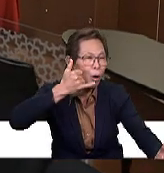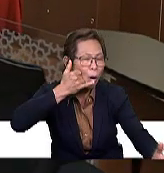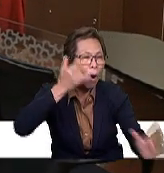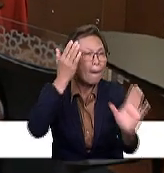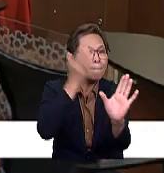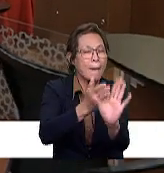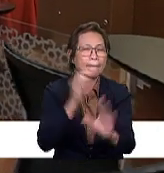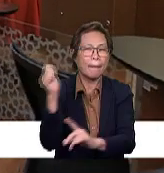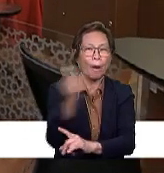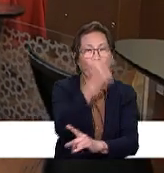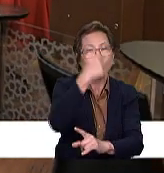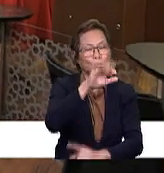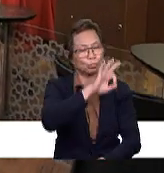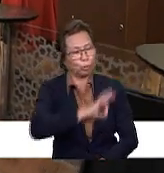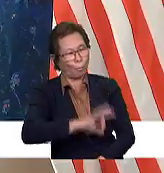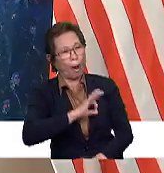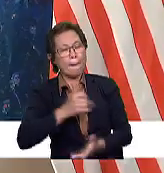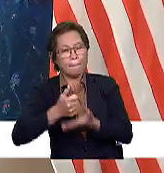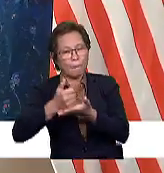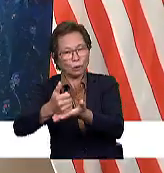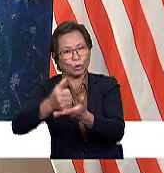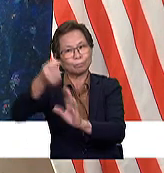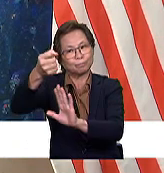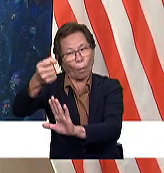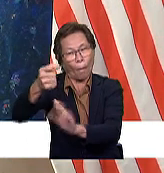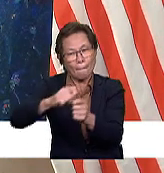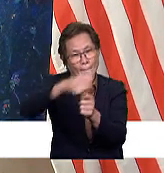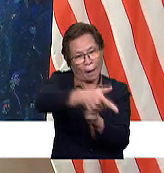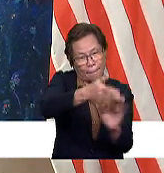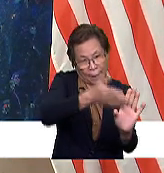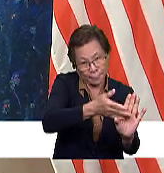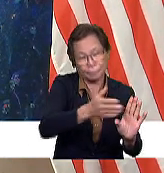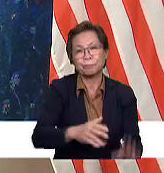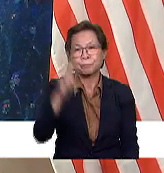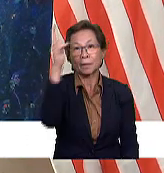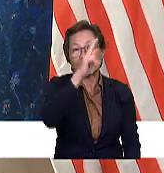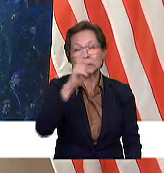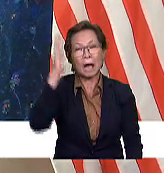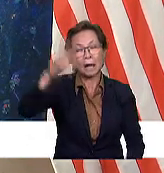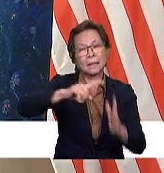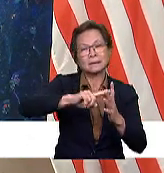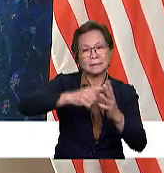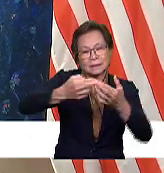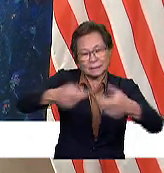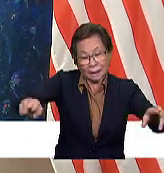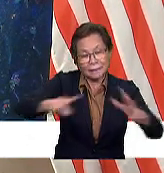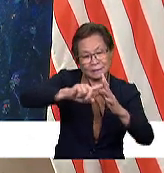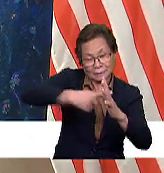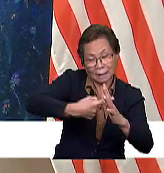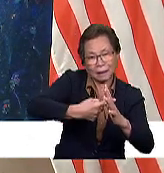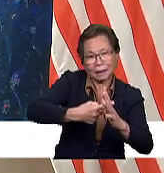manfaat bantuan ini Hai kerajaan juga akan melancarkan skim